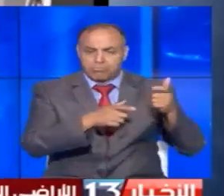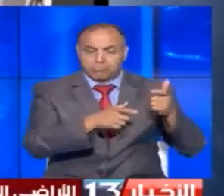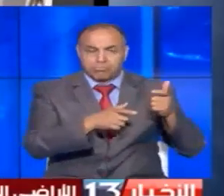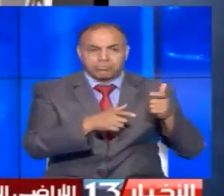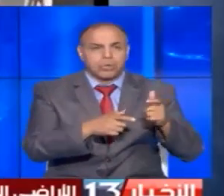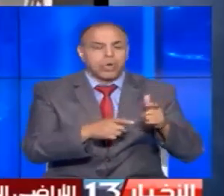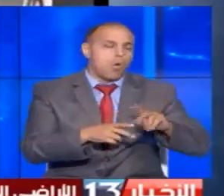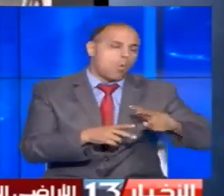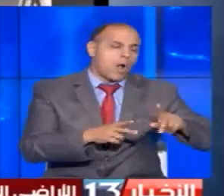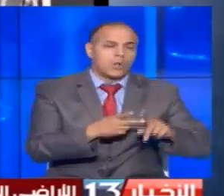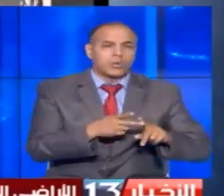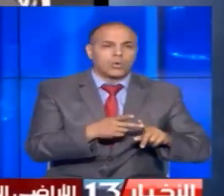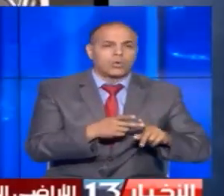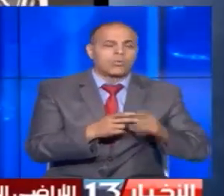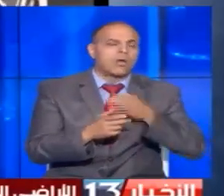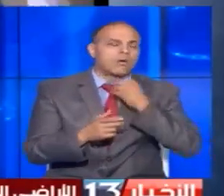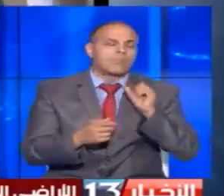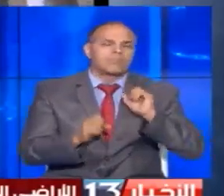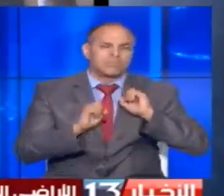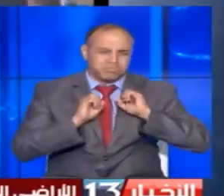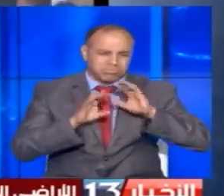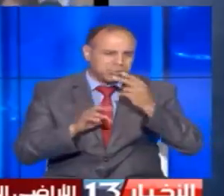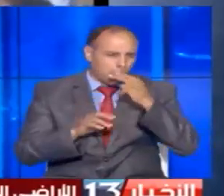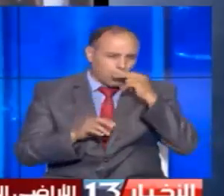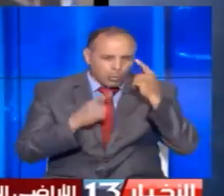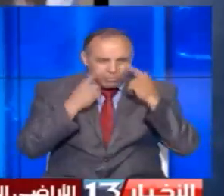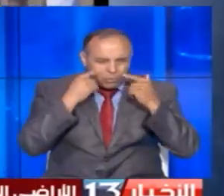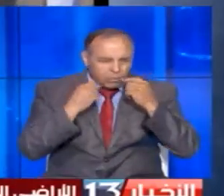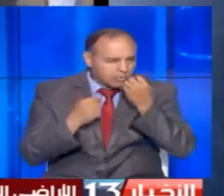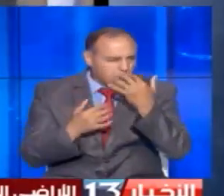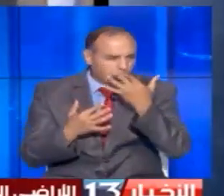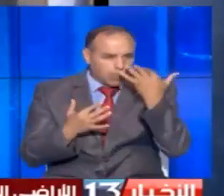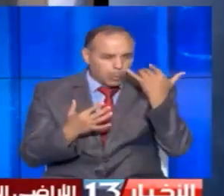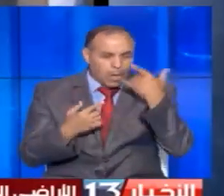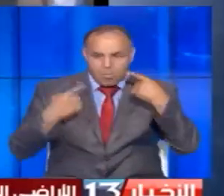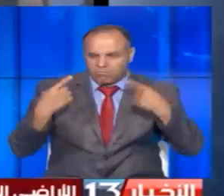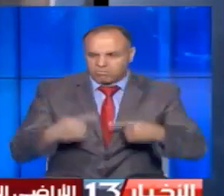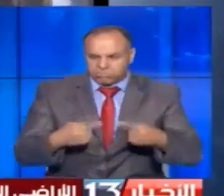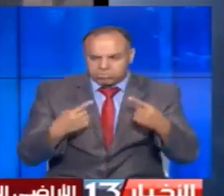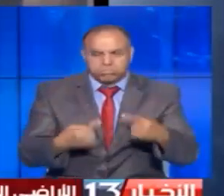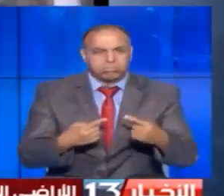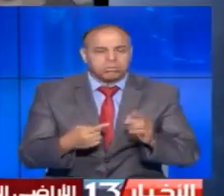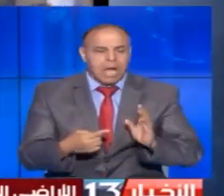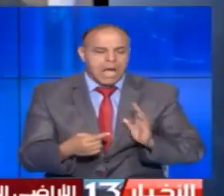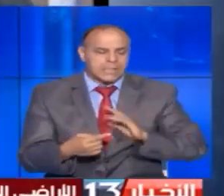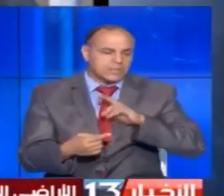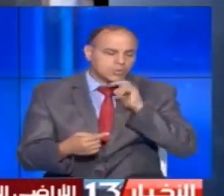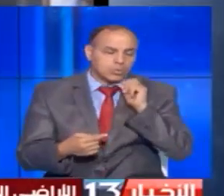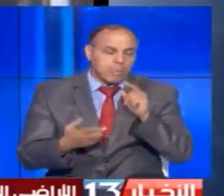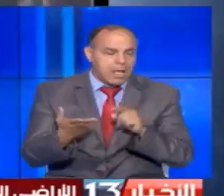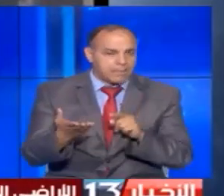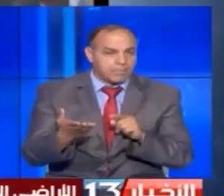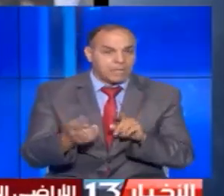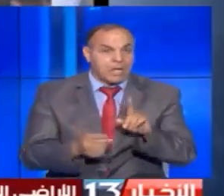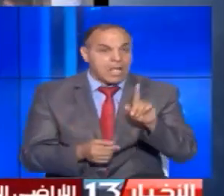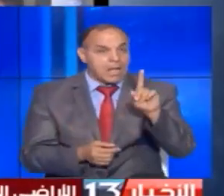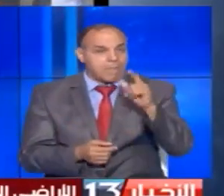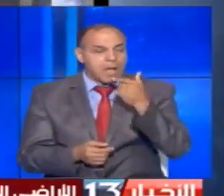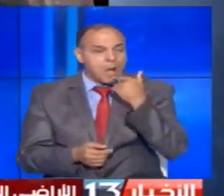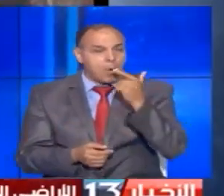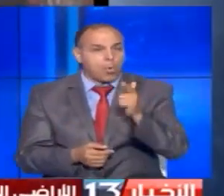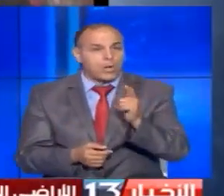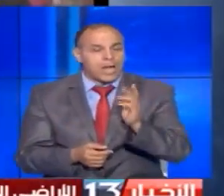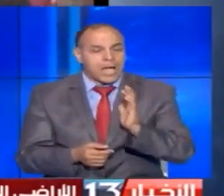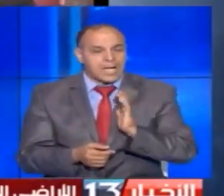واخرين بالاختناق بالغاز المسيل للدموع خلال مواجهات مع قوات الاحتلال الاسرائيلي كما قامت قوات